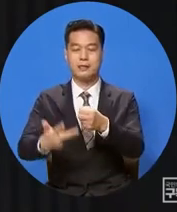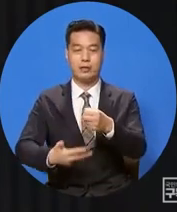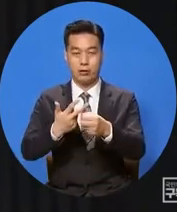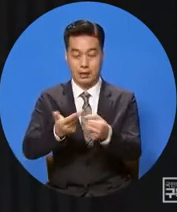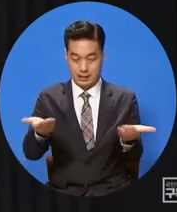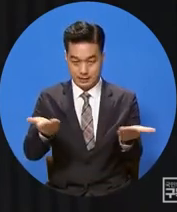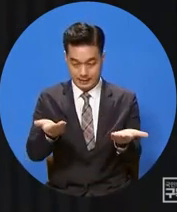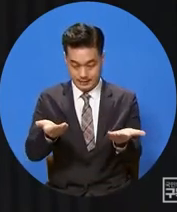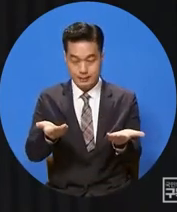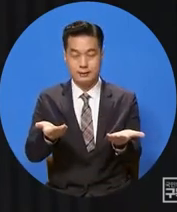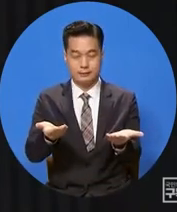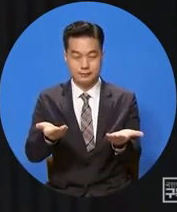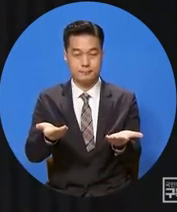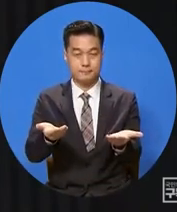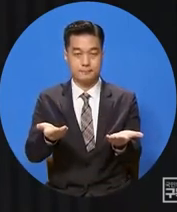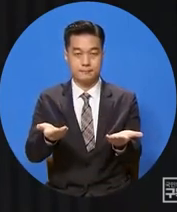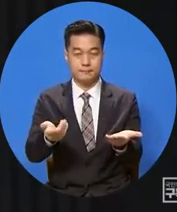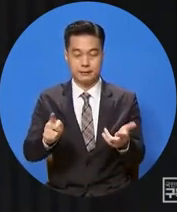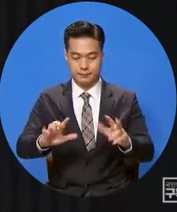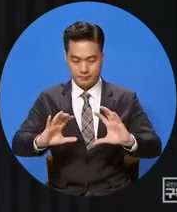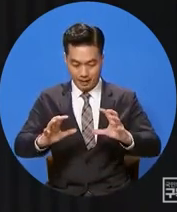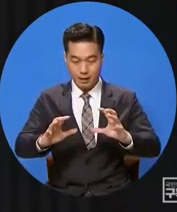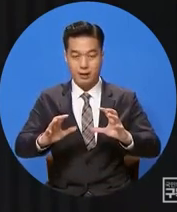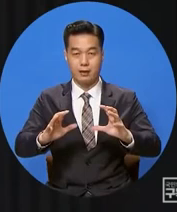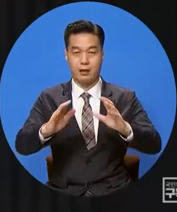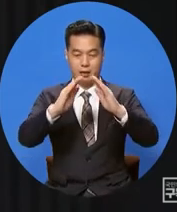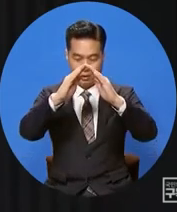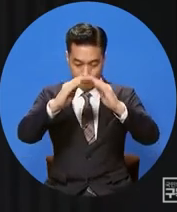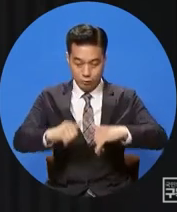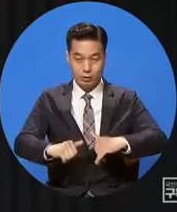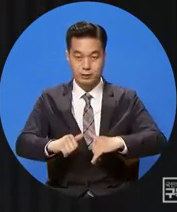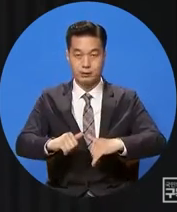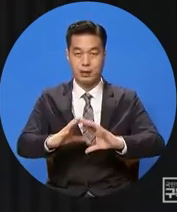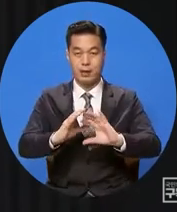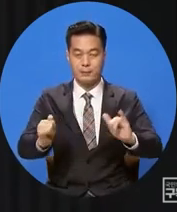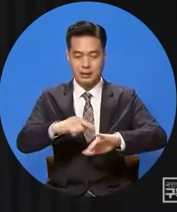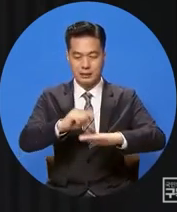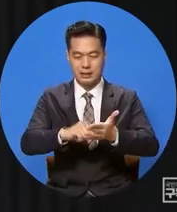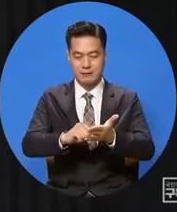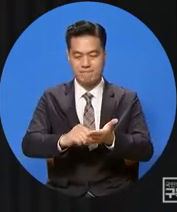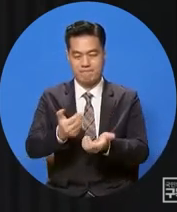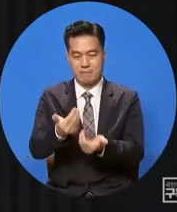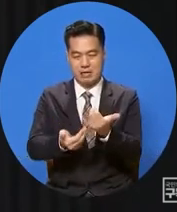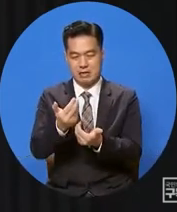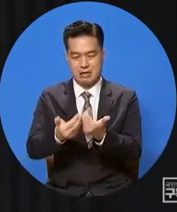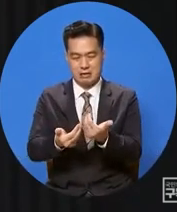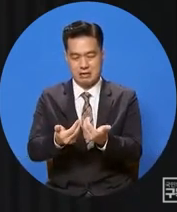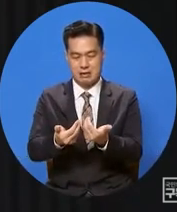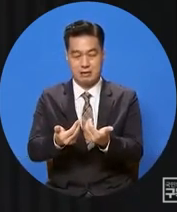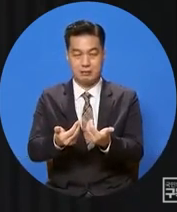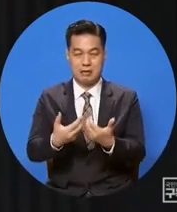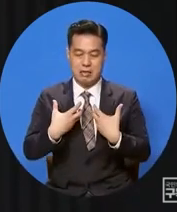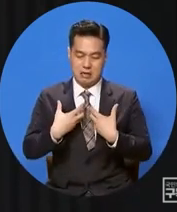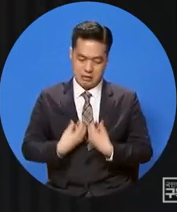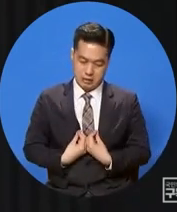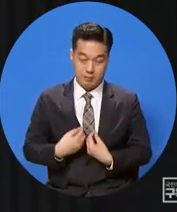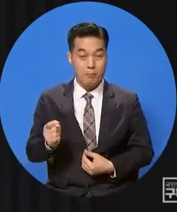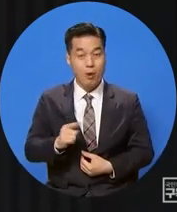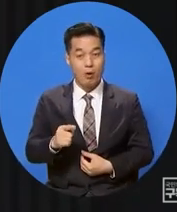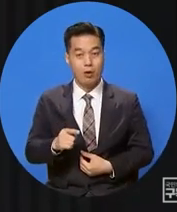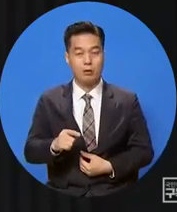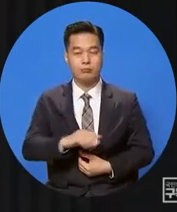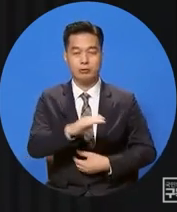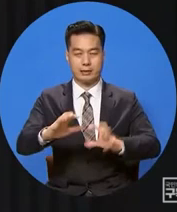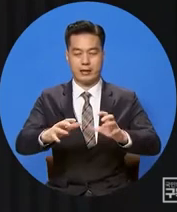27년간 일을 하면서 지금 이 나라에 무너진 지금 민심이 이반되는 가장 큰 이유가 이 나라가 법이 무너졌기